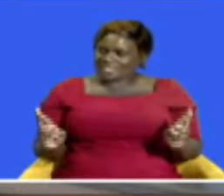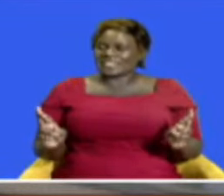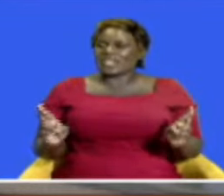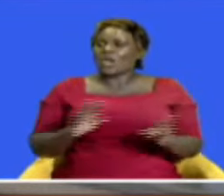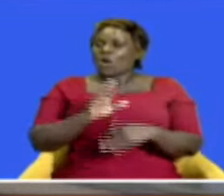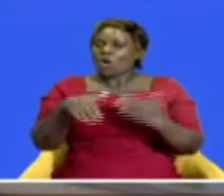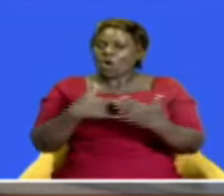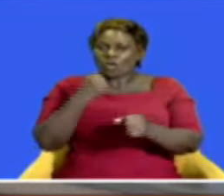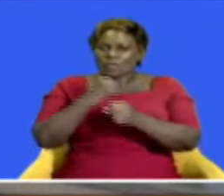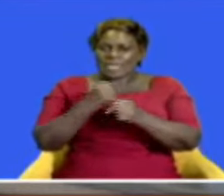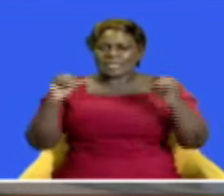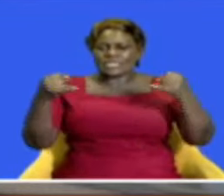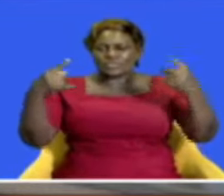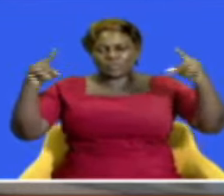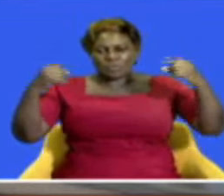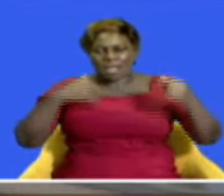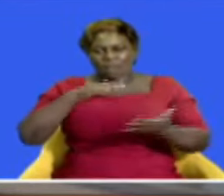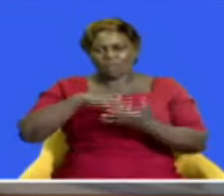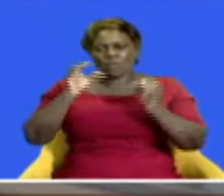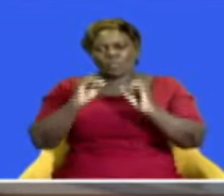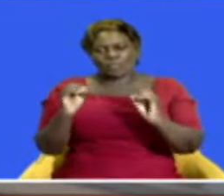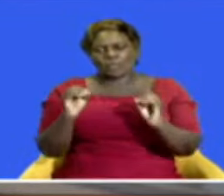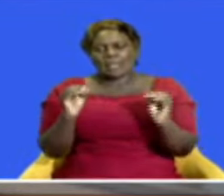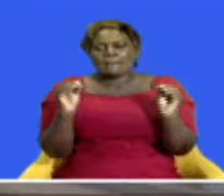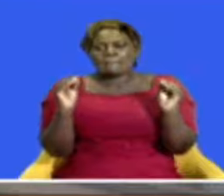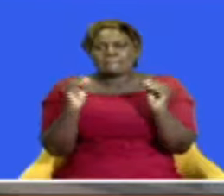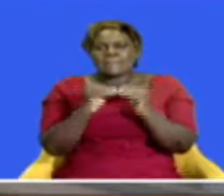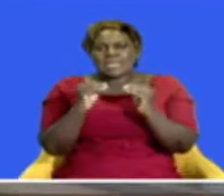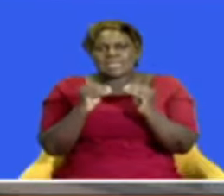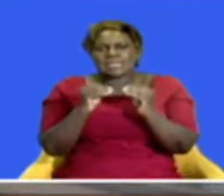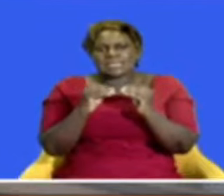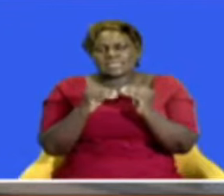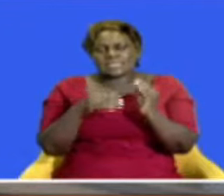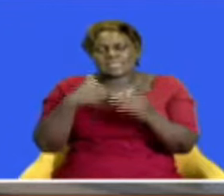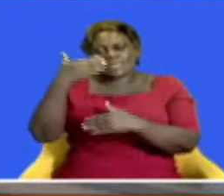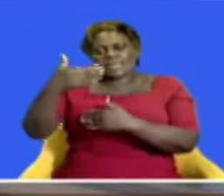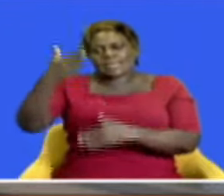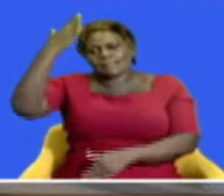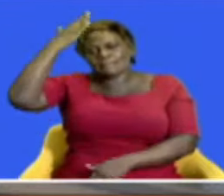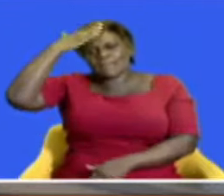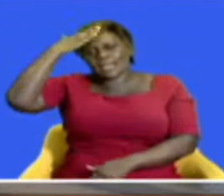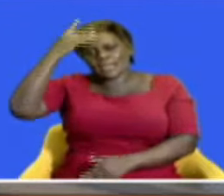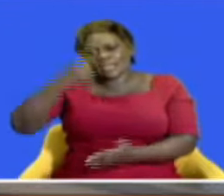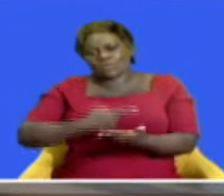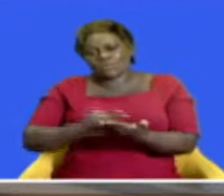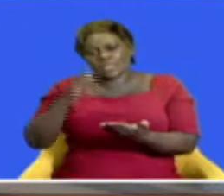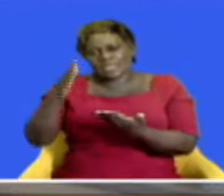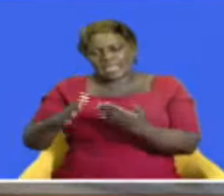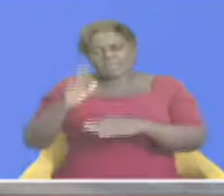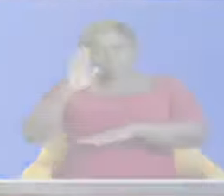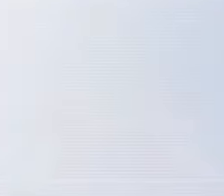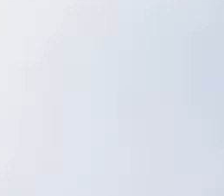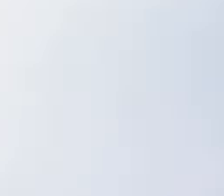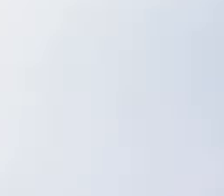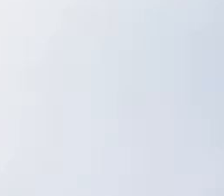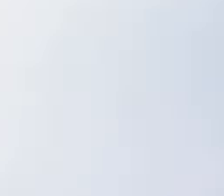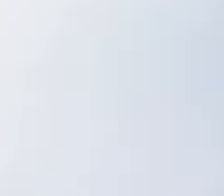wote waliofaulisha taarifa hizi, sina la ziada. Mungu akijalia tutakutana tena Jumatatu. Nakutakia weekend njema, kwa heri.